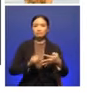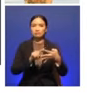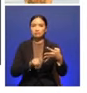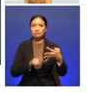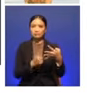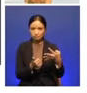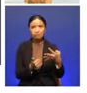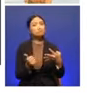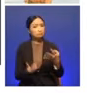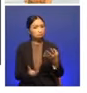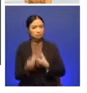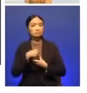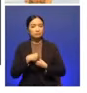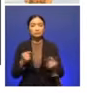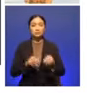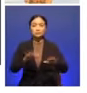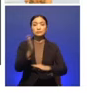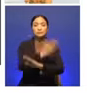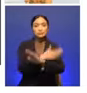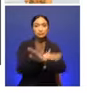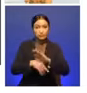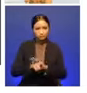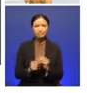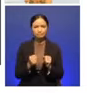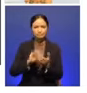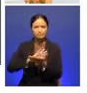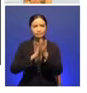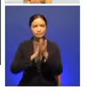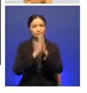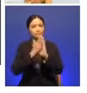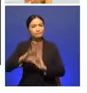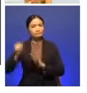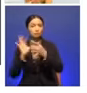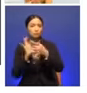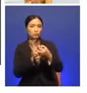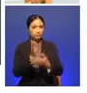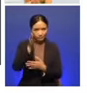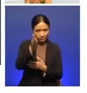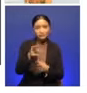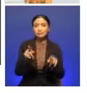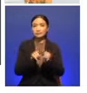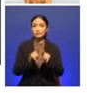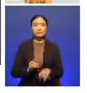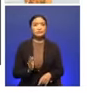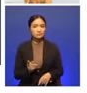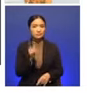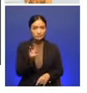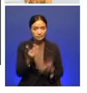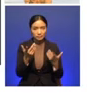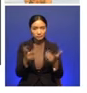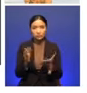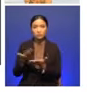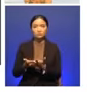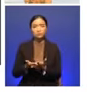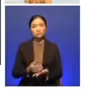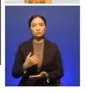ำหรับเด็กพิการเนี่ยนะครับอันนึงที่กำลังจะเปลี่ยนแปลงและผมคิดว่าจะเกี่ยวกับโลกในอนาคตด้วยซึ่งอันเนี้ยจริงๆก็ได้รับทุนจ